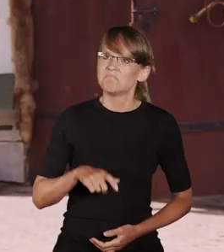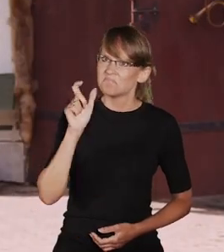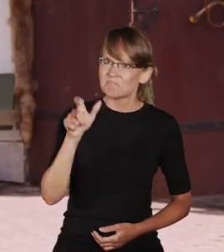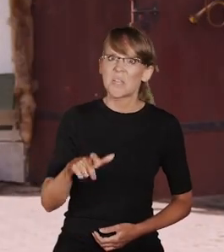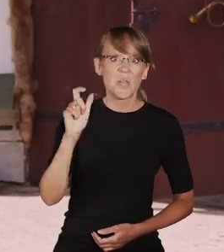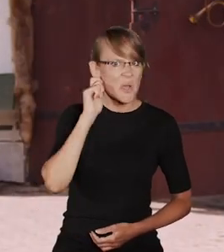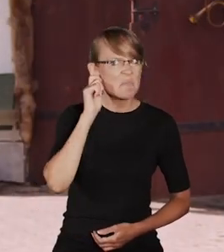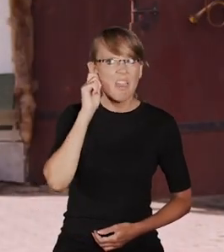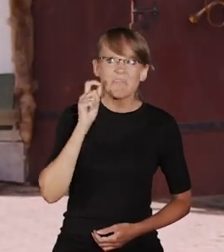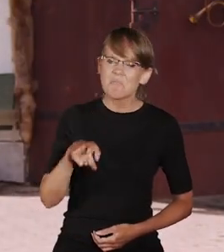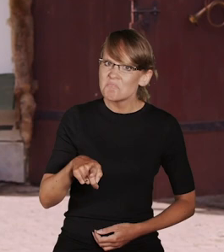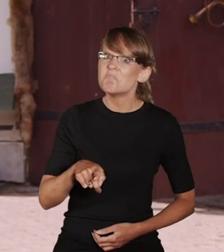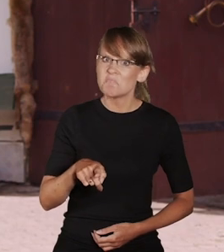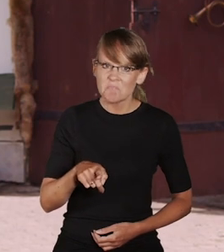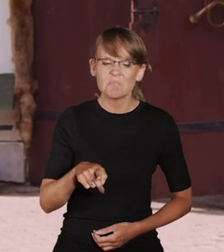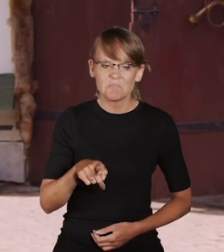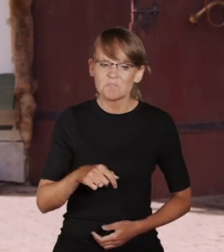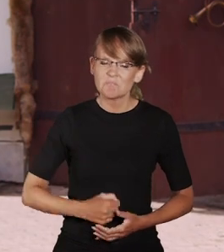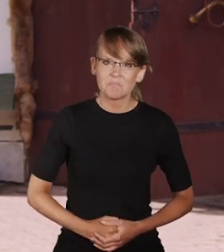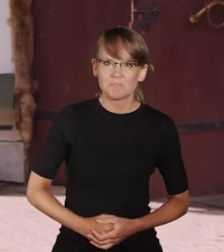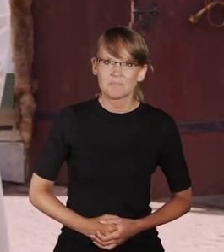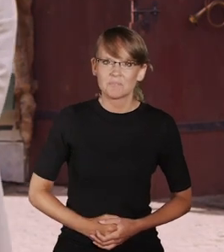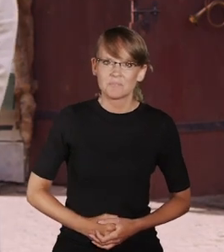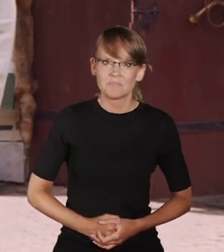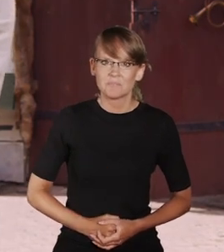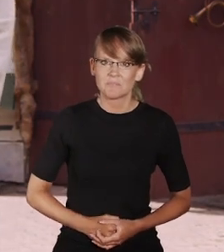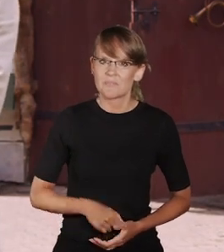Dobrodzieju, jedźże sobie.